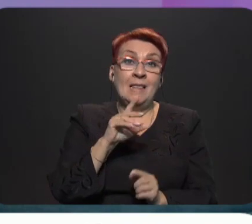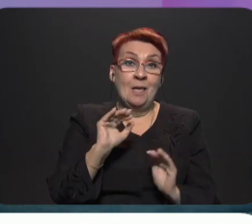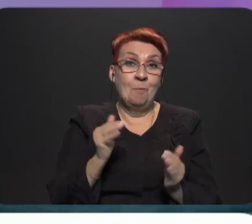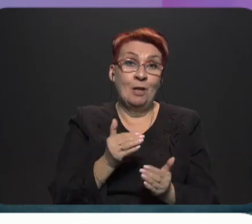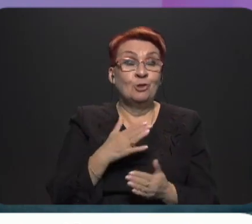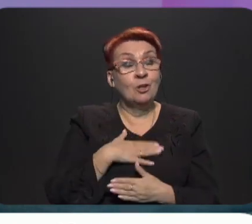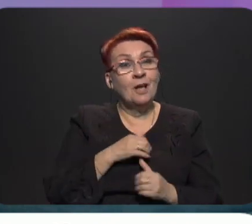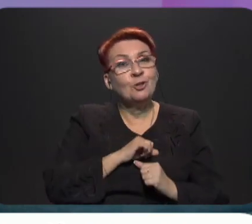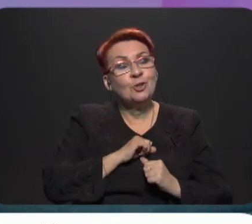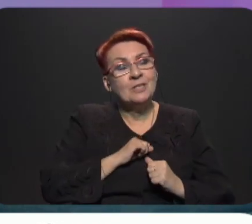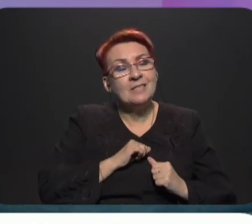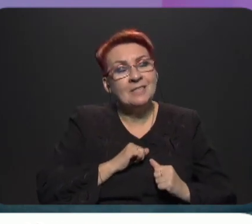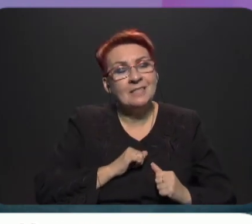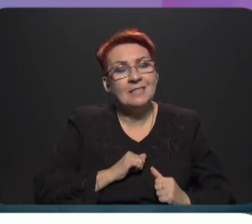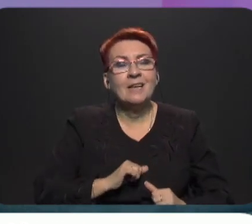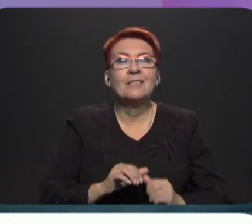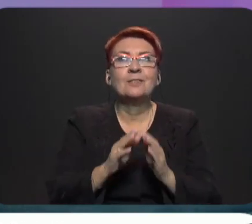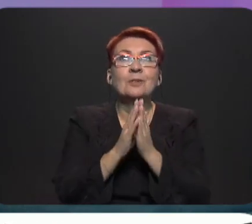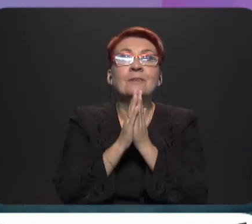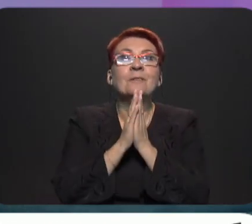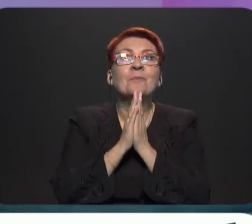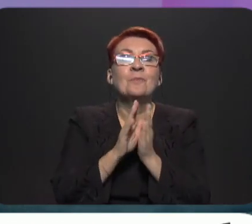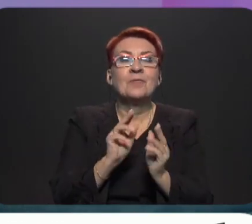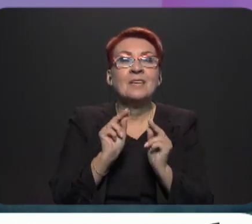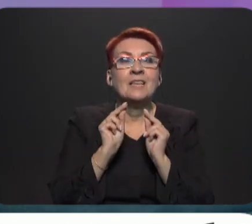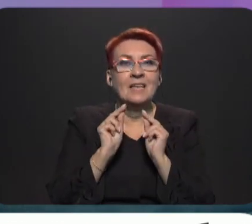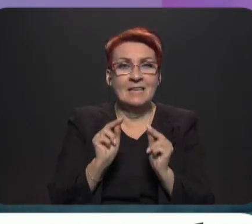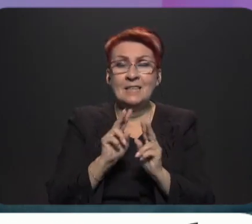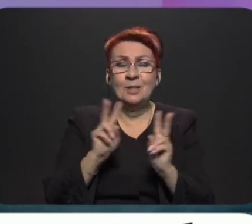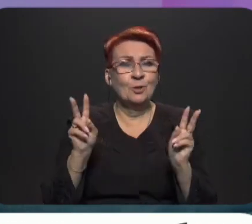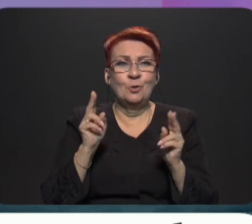наше сердце, оно располагается, оно становится